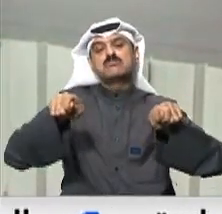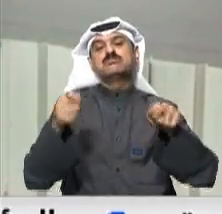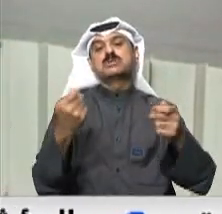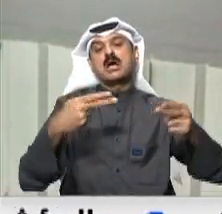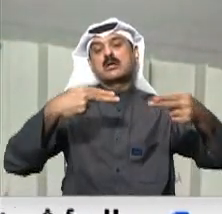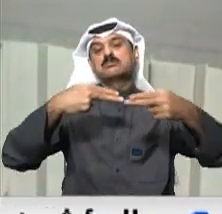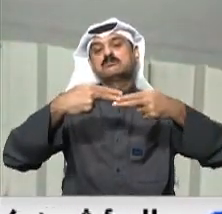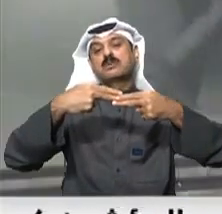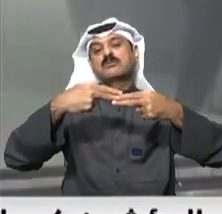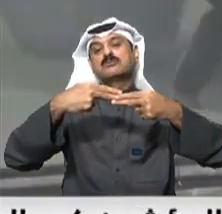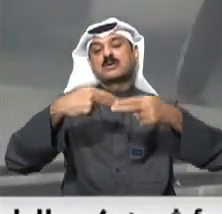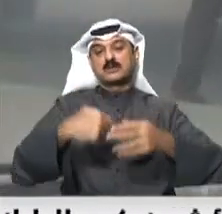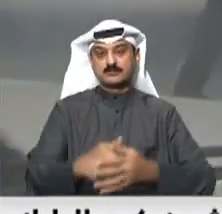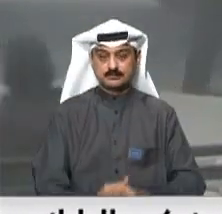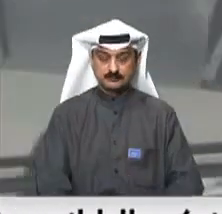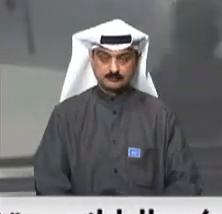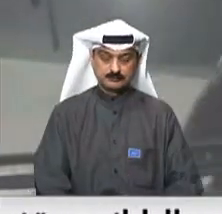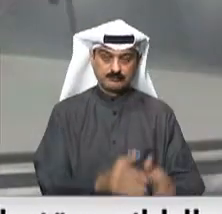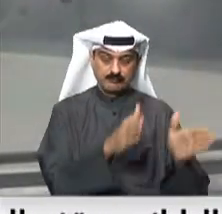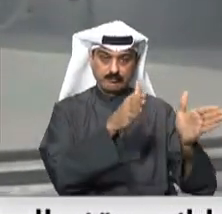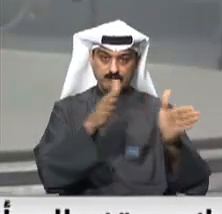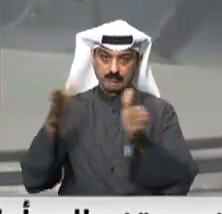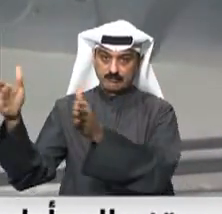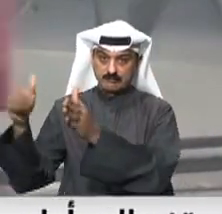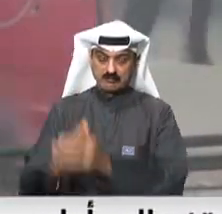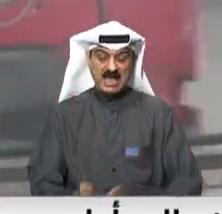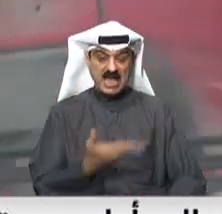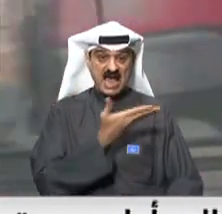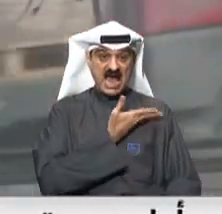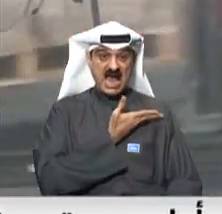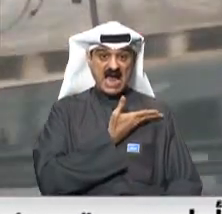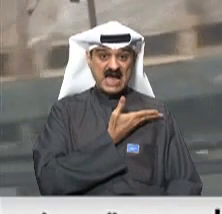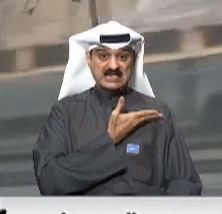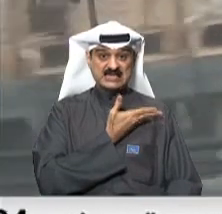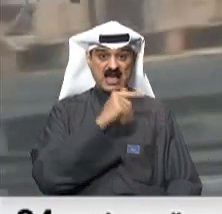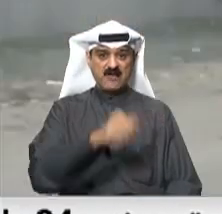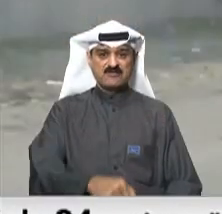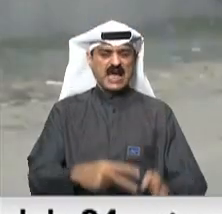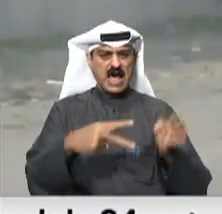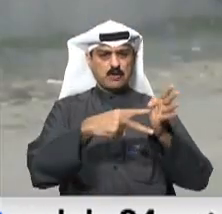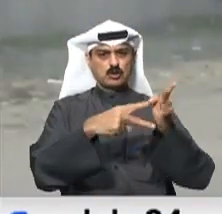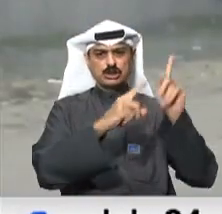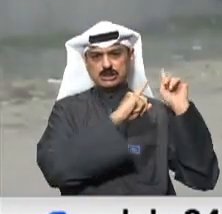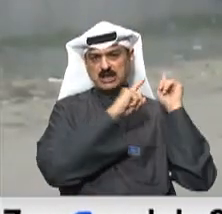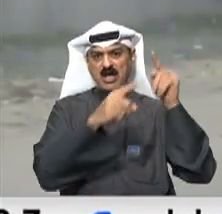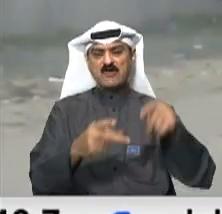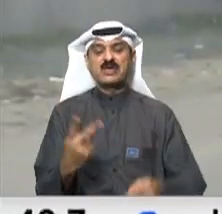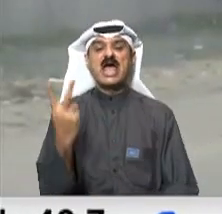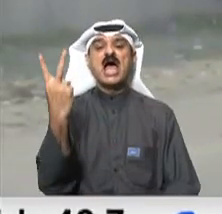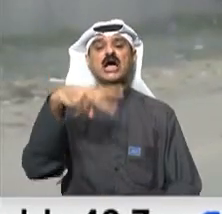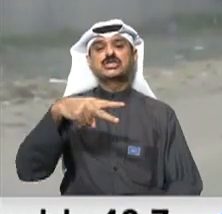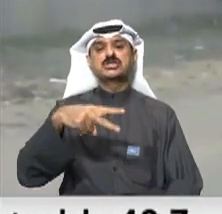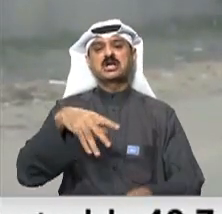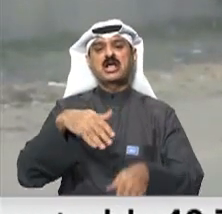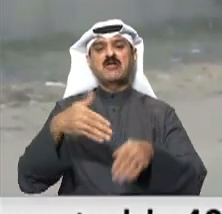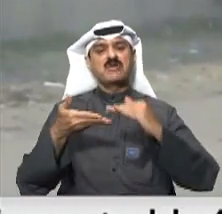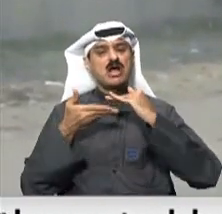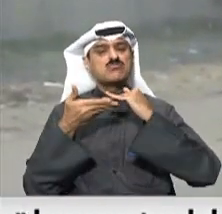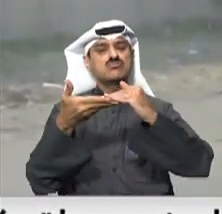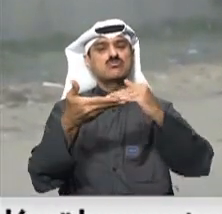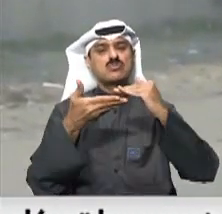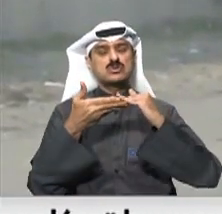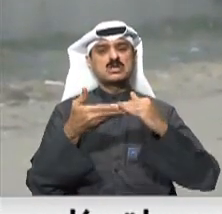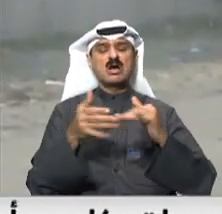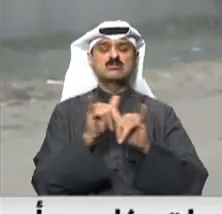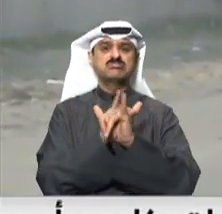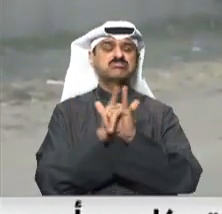قبل المستوطنين ودخل الى قطاع غزه في الساعات الماضيه 20 شاحنه فقط لا تلبي